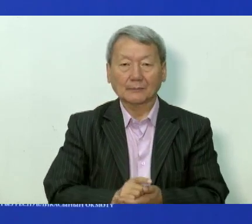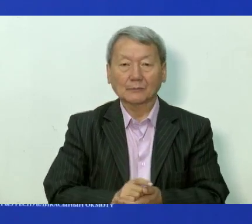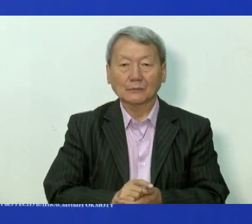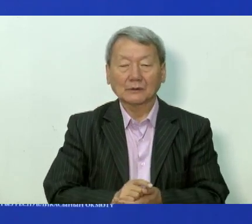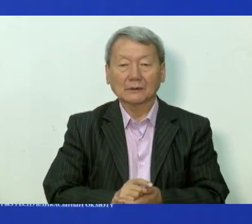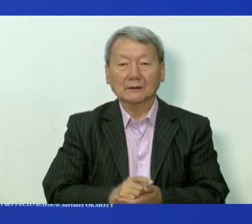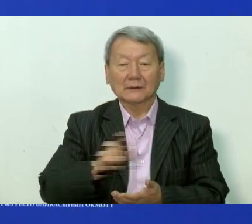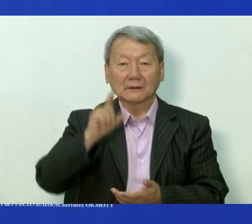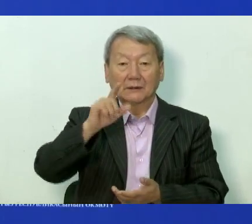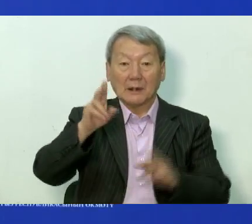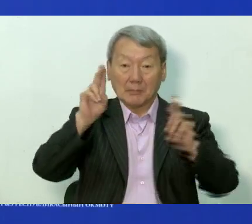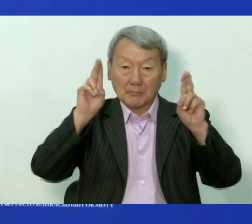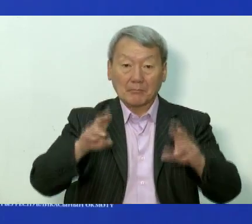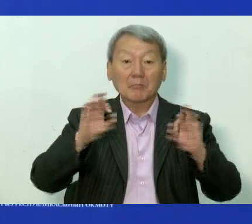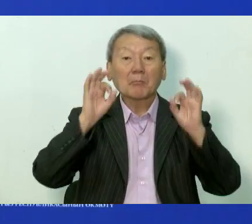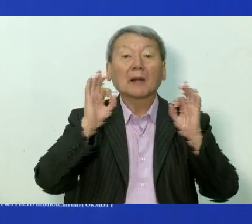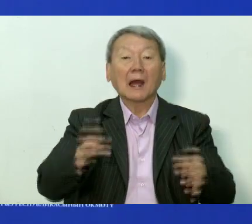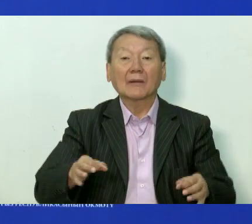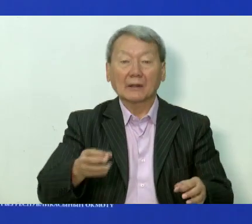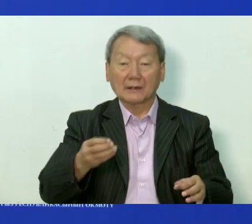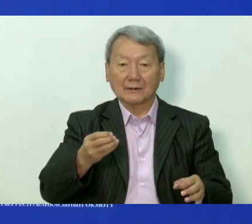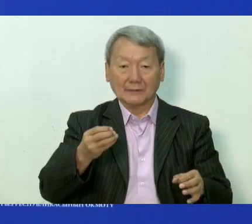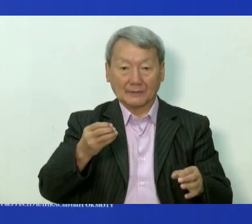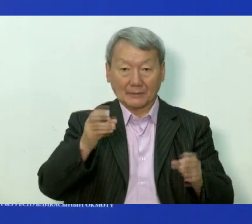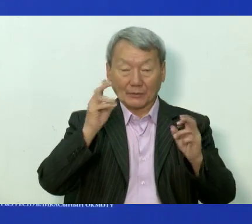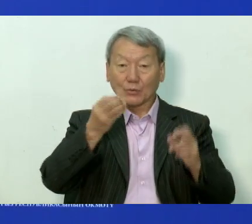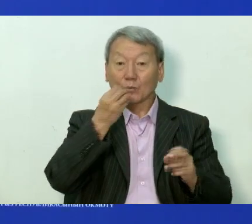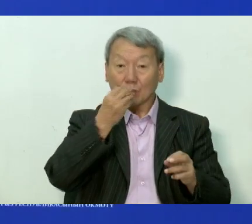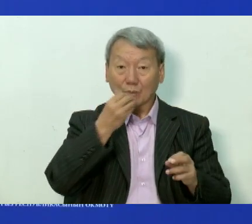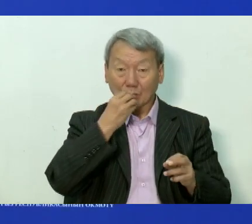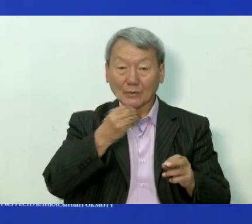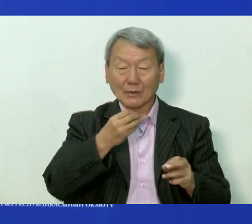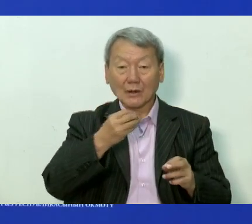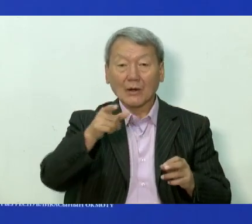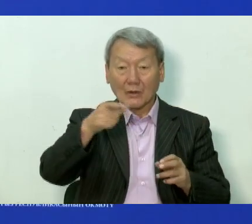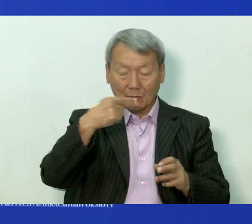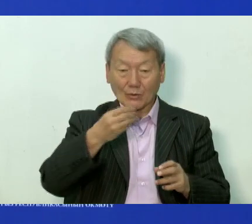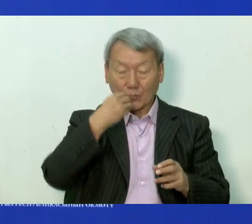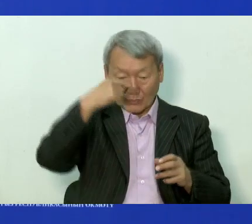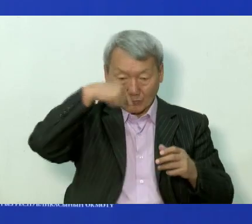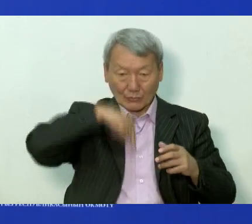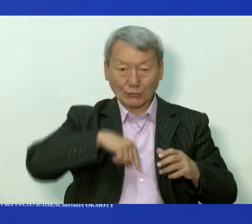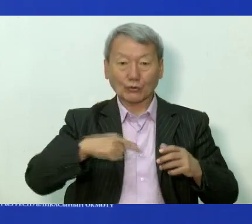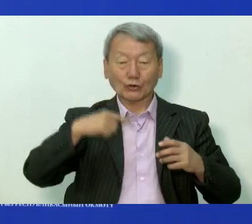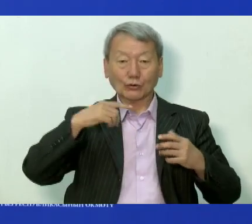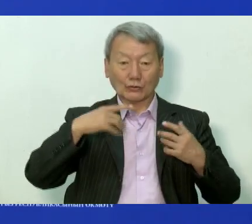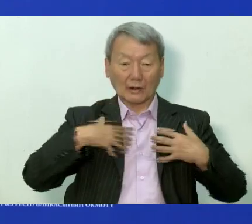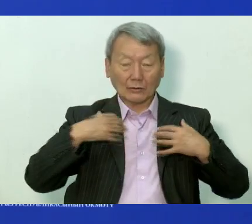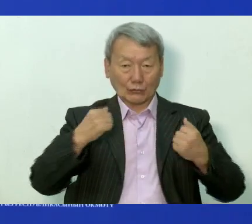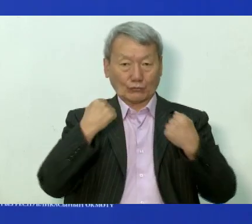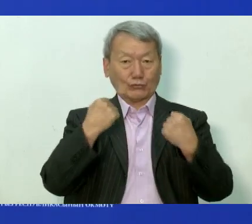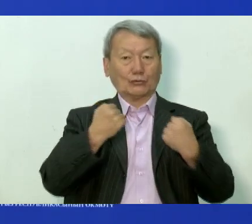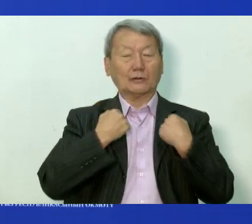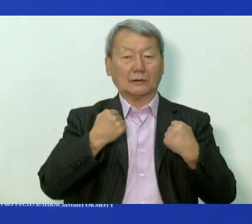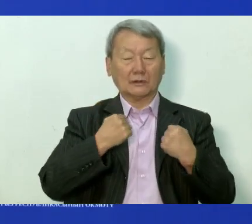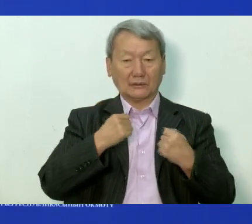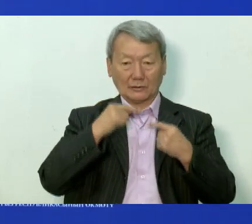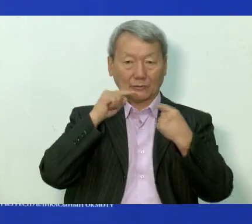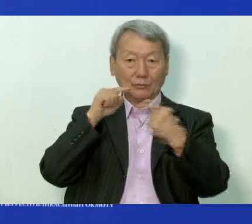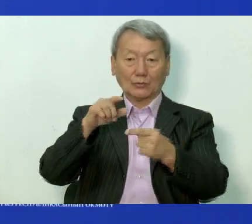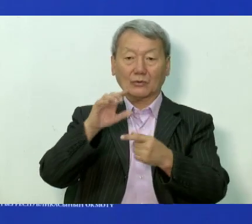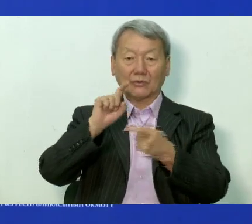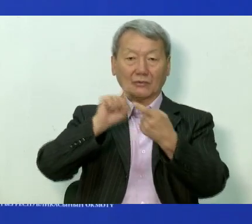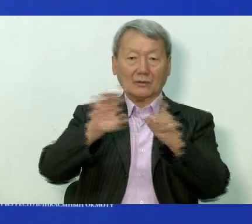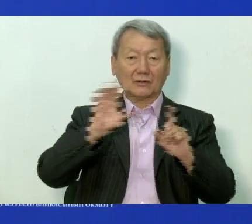Именно правильное сбалансированное питание поможет вам укрепить свое здоровье и противостоять